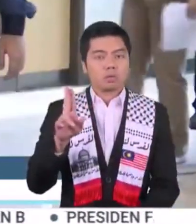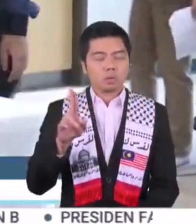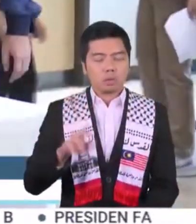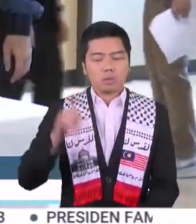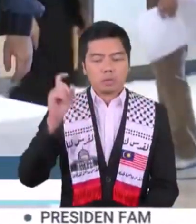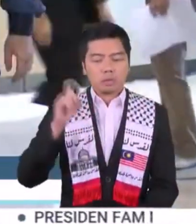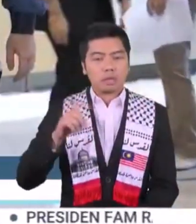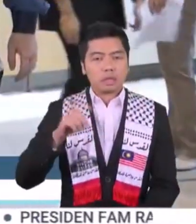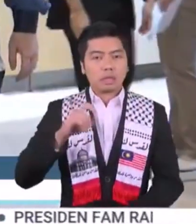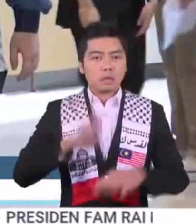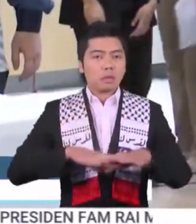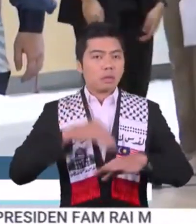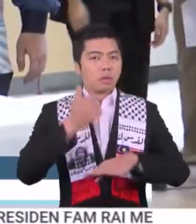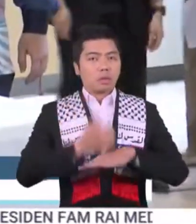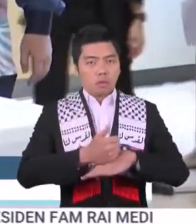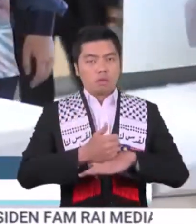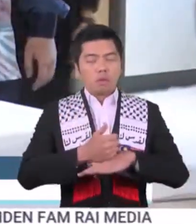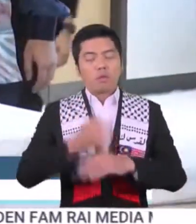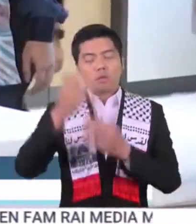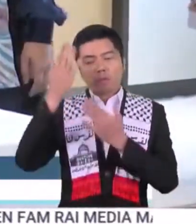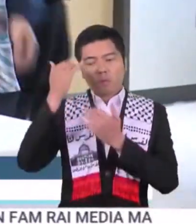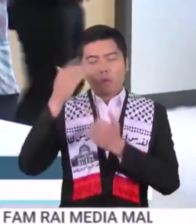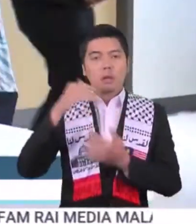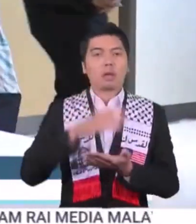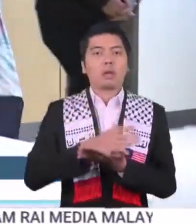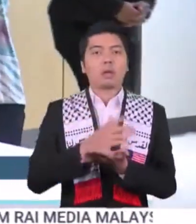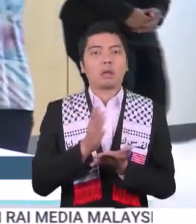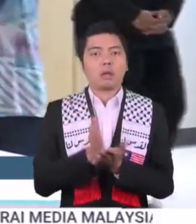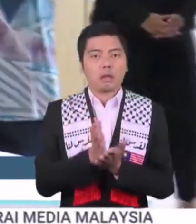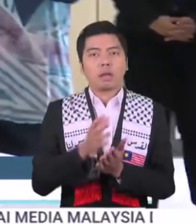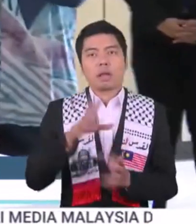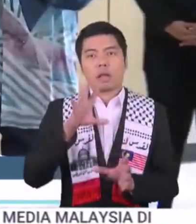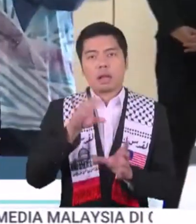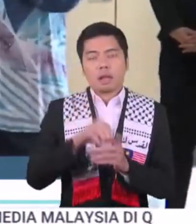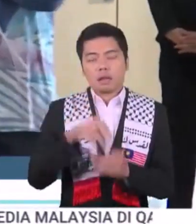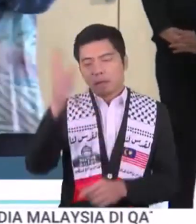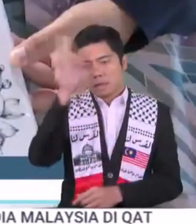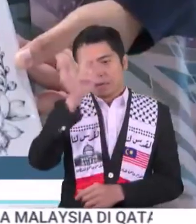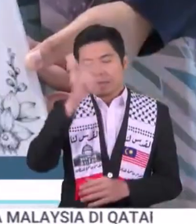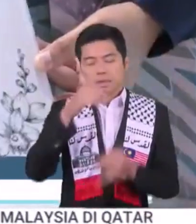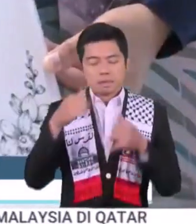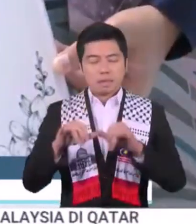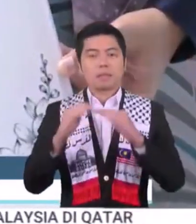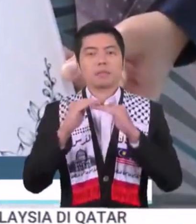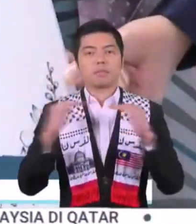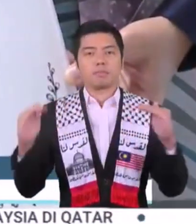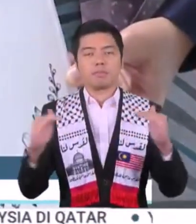Parlimen diwujudkan agar pembentukan sesebuah kerajaan kekal stabil.